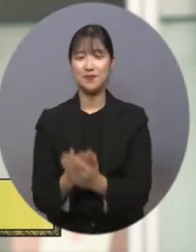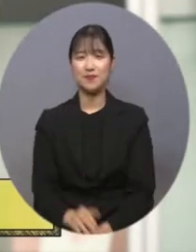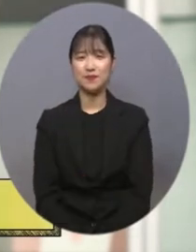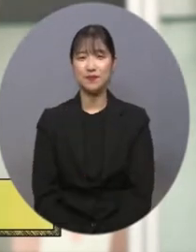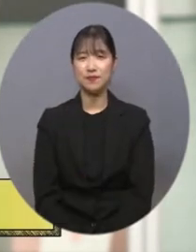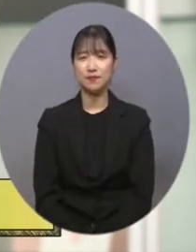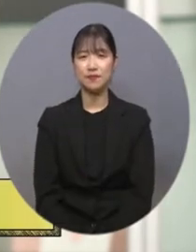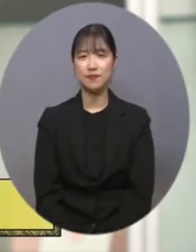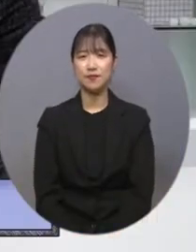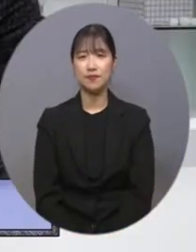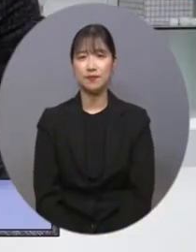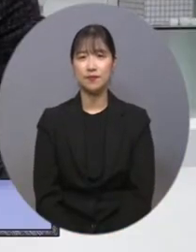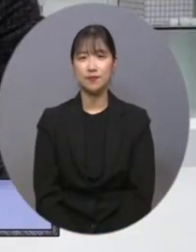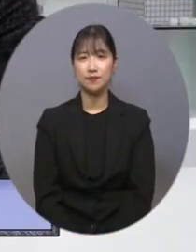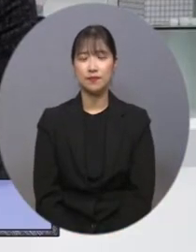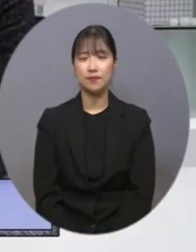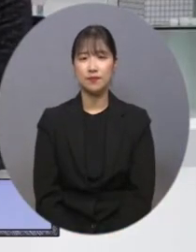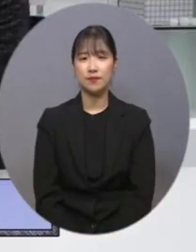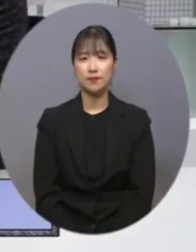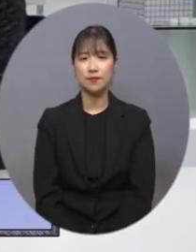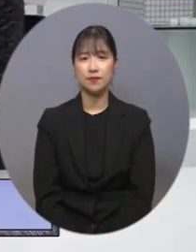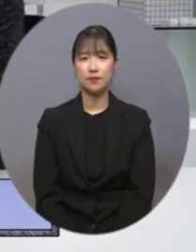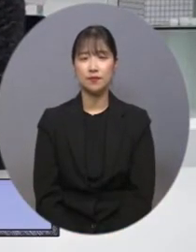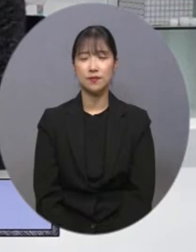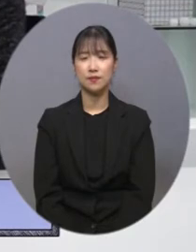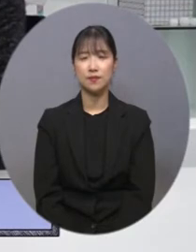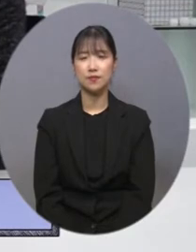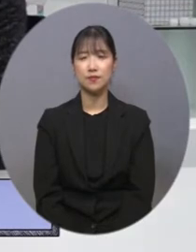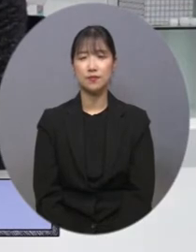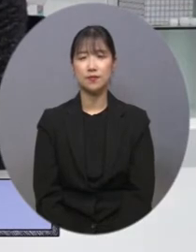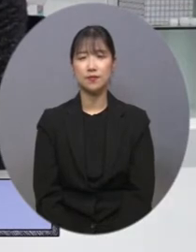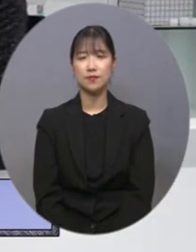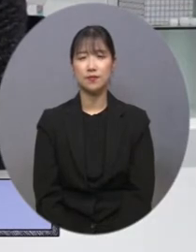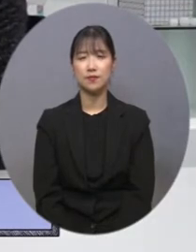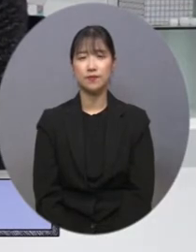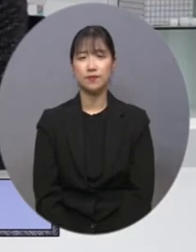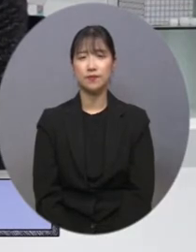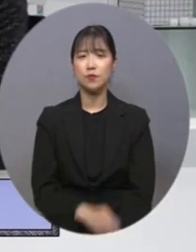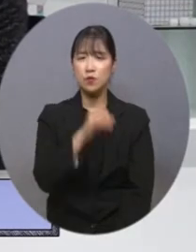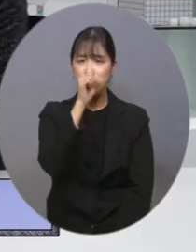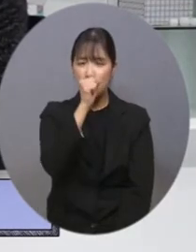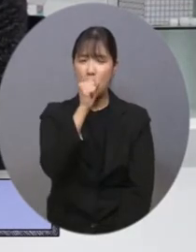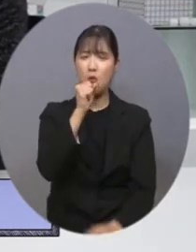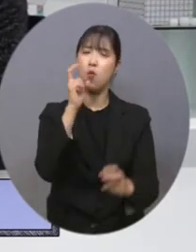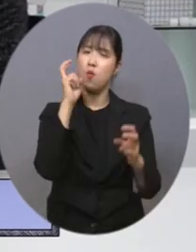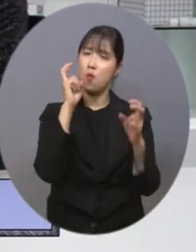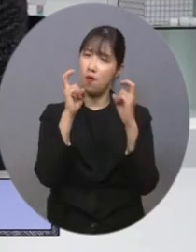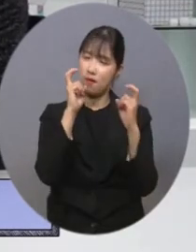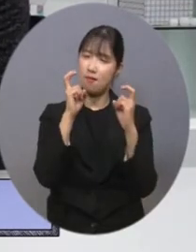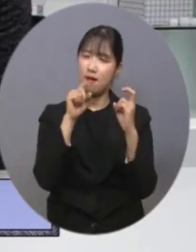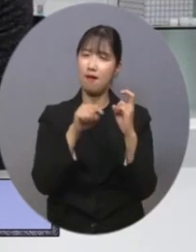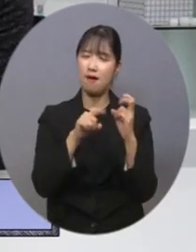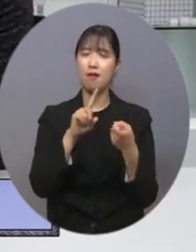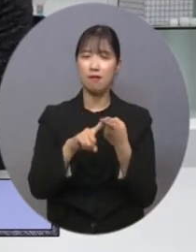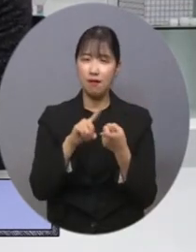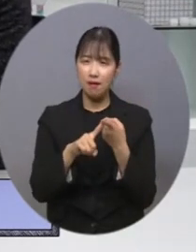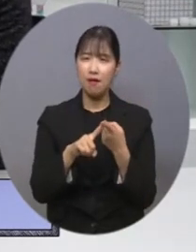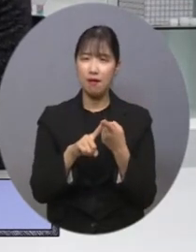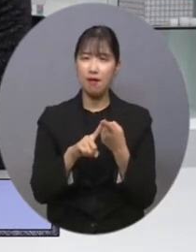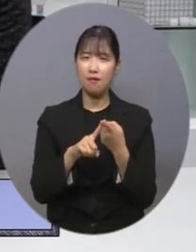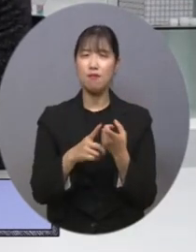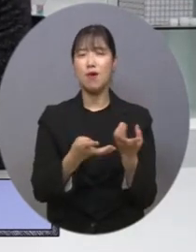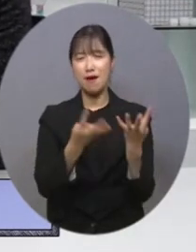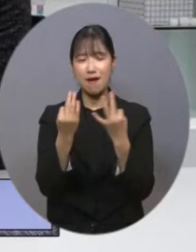부탁드릴게요. 네, 그 좋은 회사 뭐에 대해서는 여러 가지 이야기를